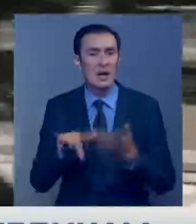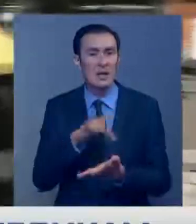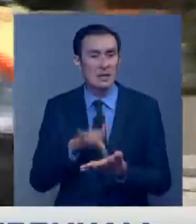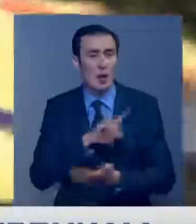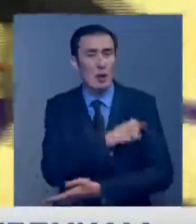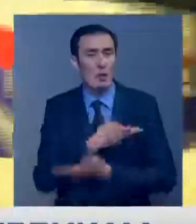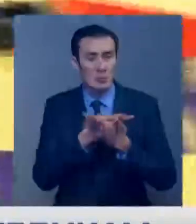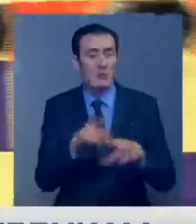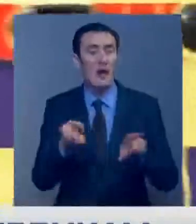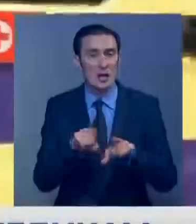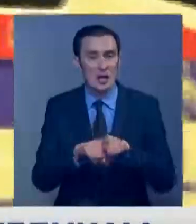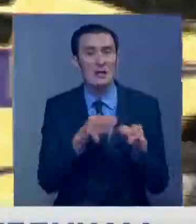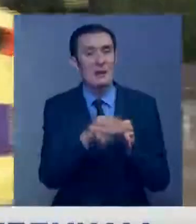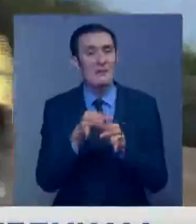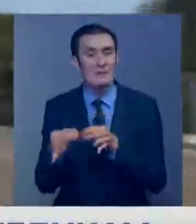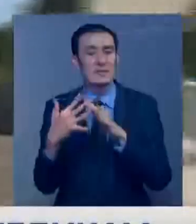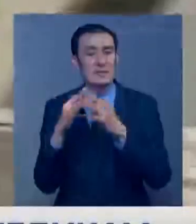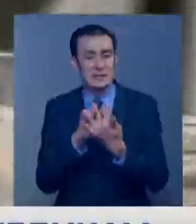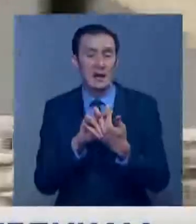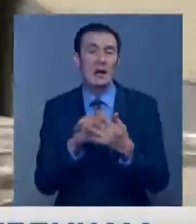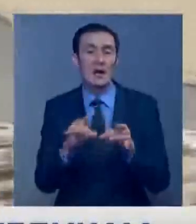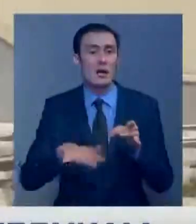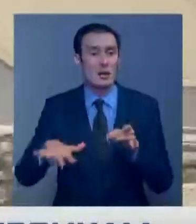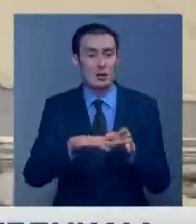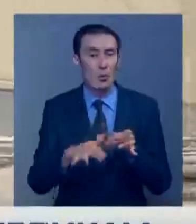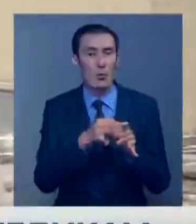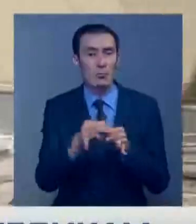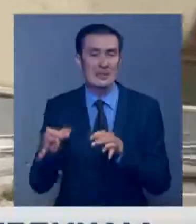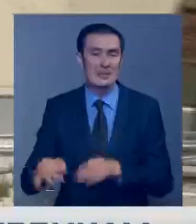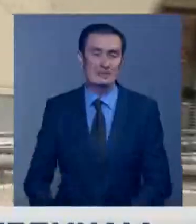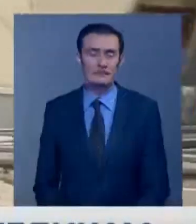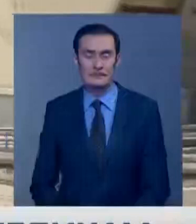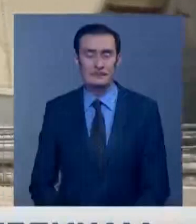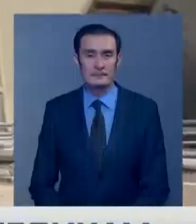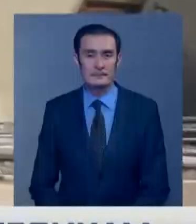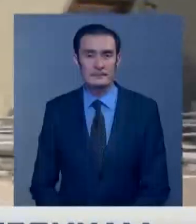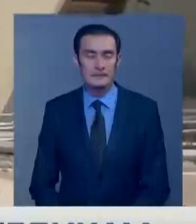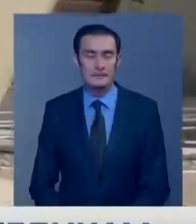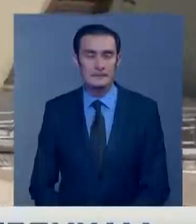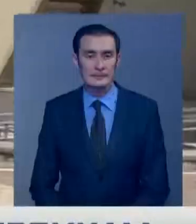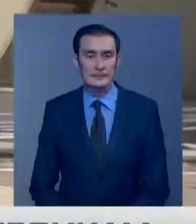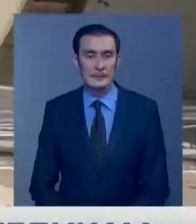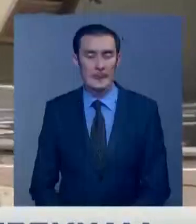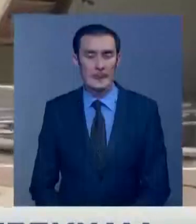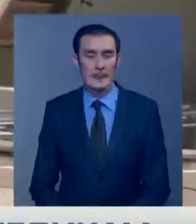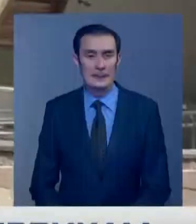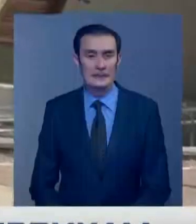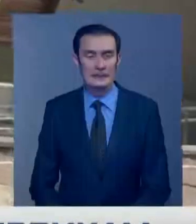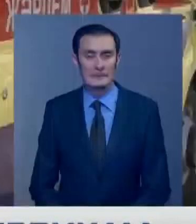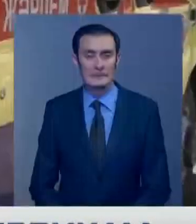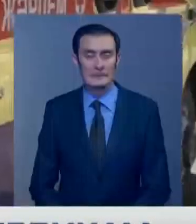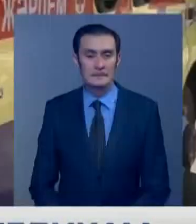городских госпиталях, но и в сельских районах области. Из Павлодара Салават Тимербулатулы, Самат Аспанов и Алексей Мельник.